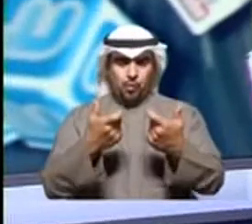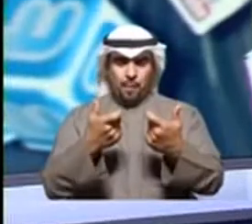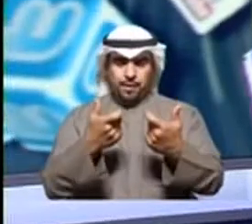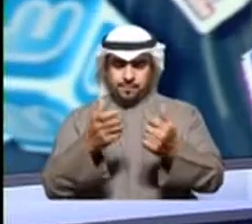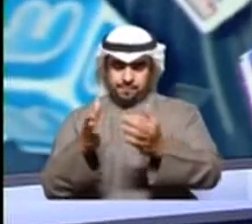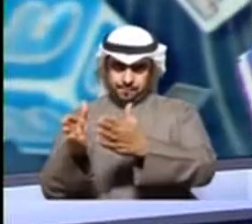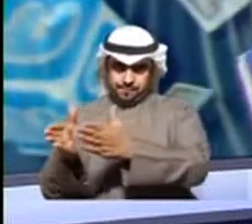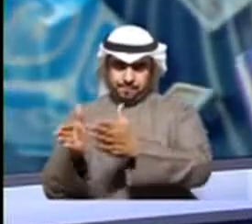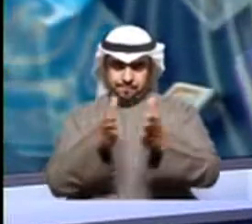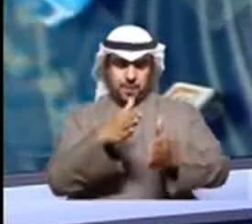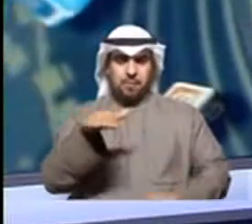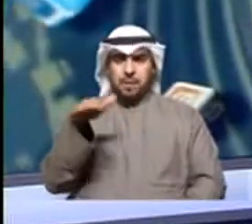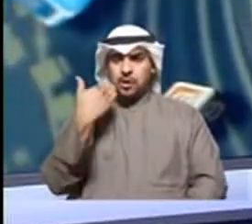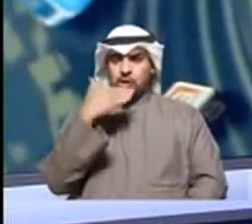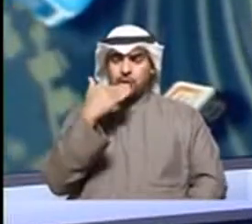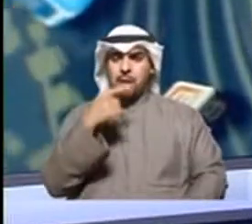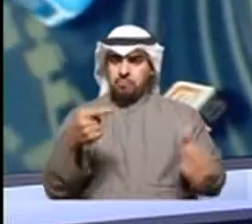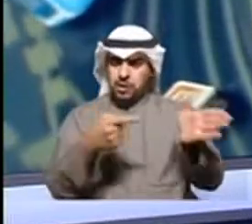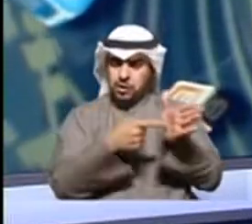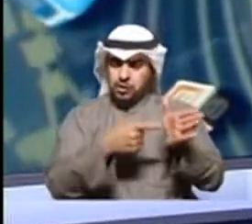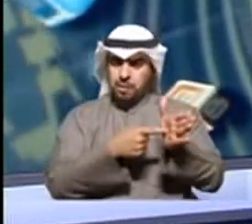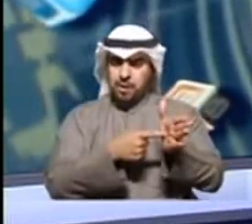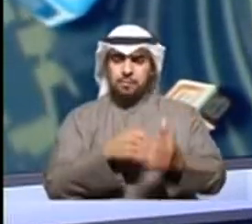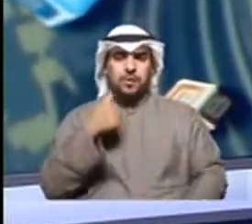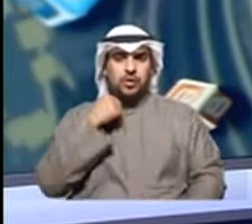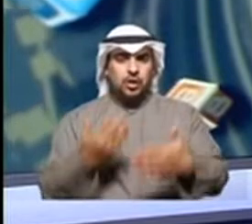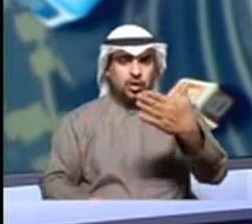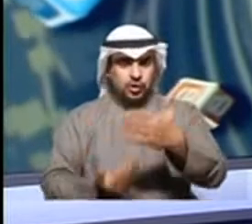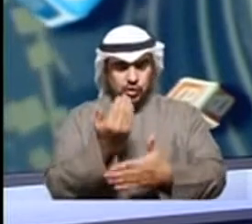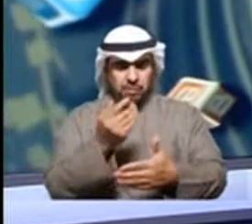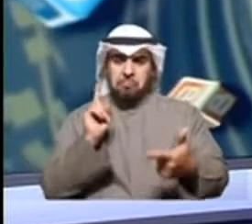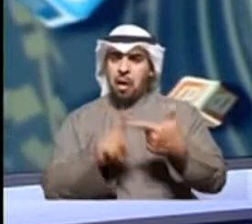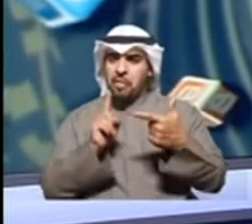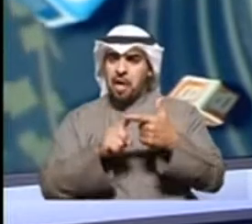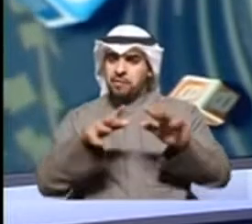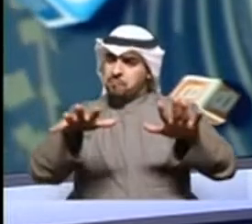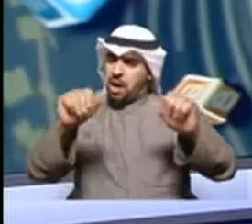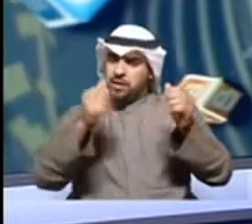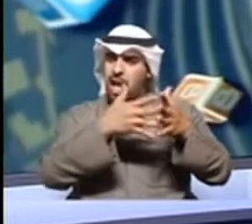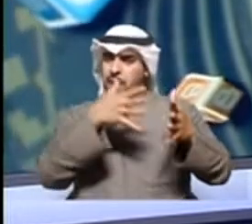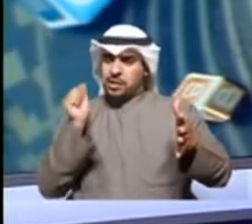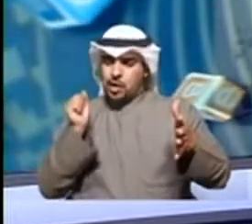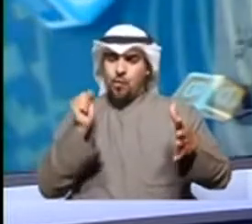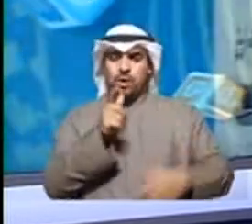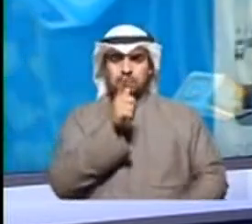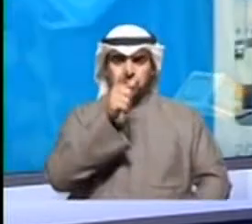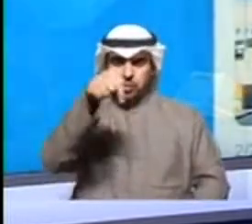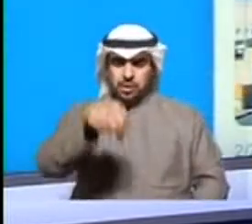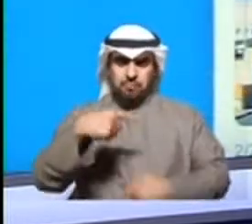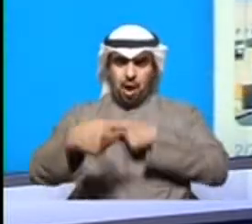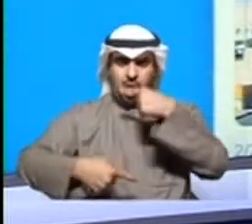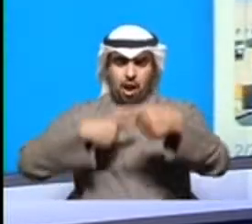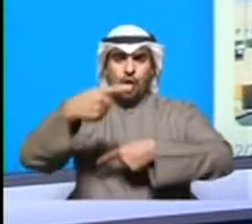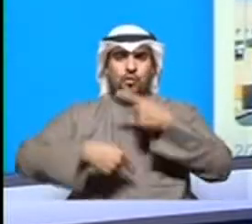طلبة مستجدون وآخرون متخرجون، إنها سنة الحرم الجامعي في كل عام. المغردون